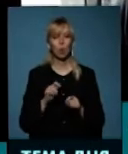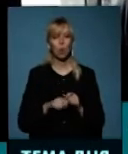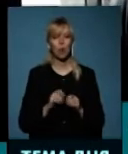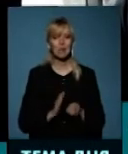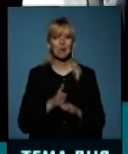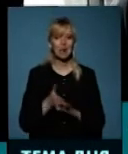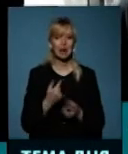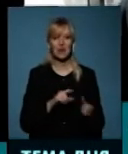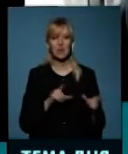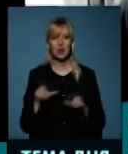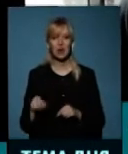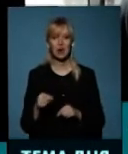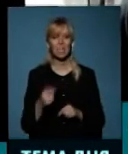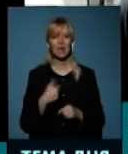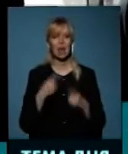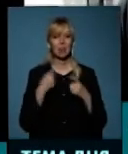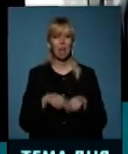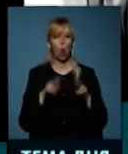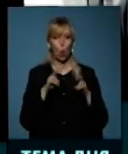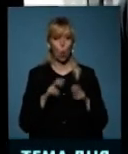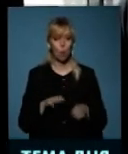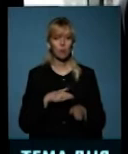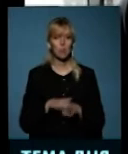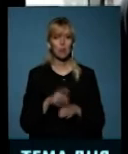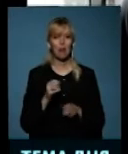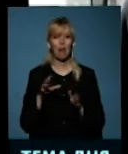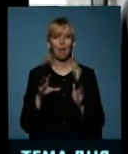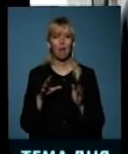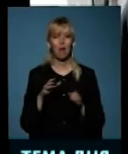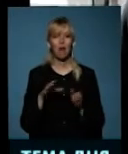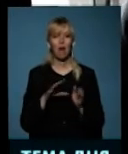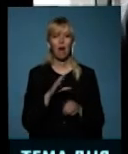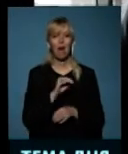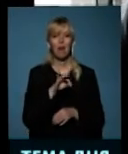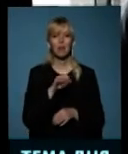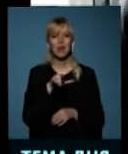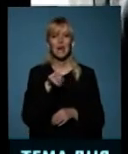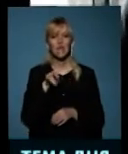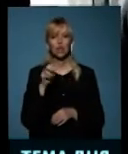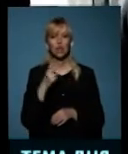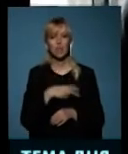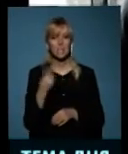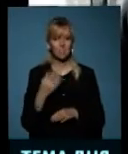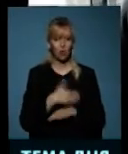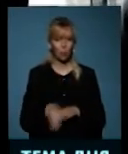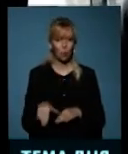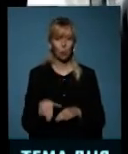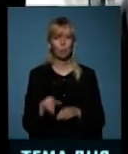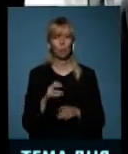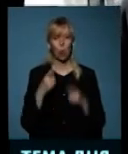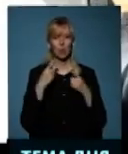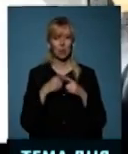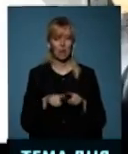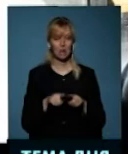виїзд. Є техогляд, проходить на енергетичні 22, раз у тиждень. Це те по